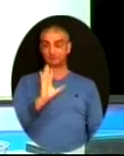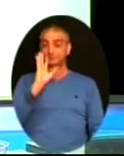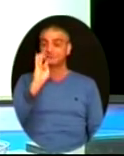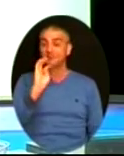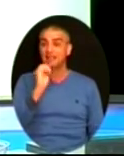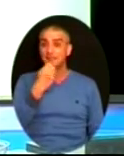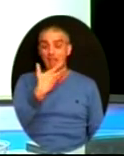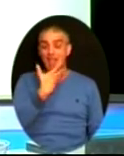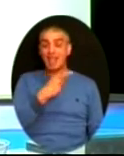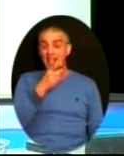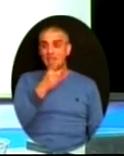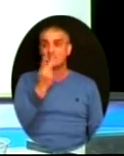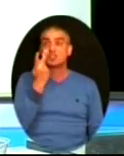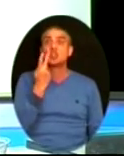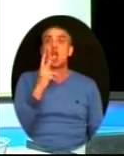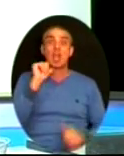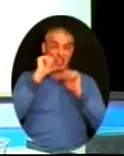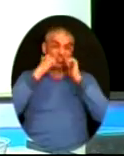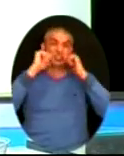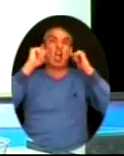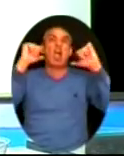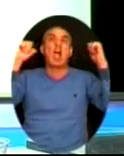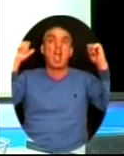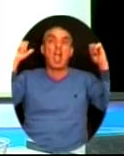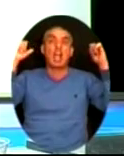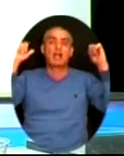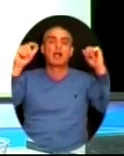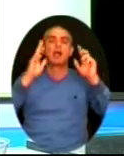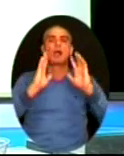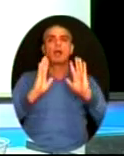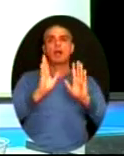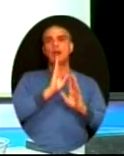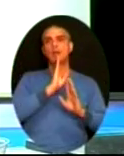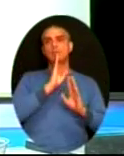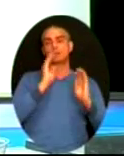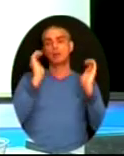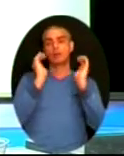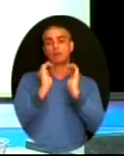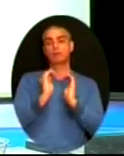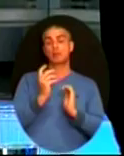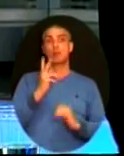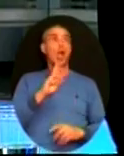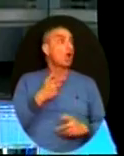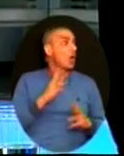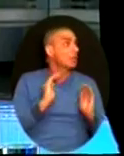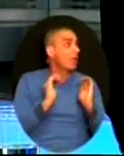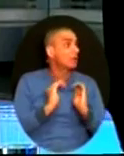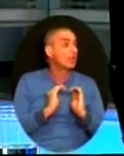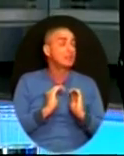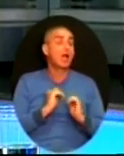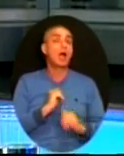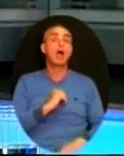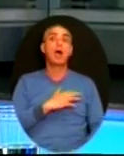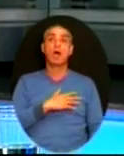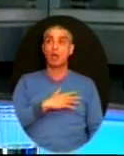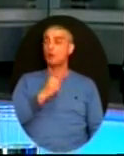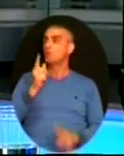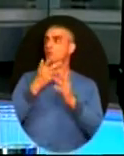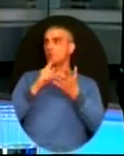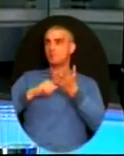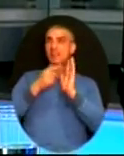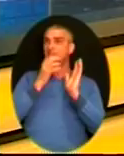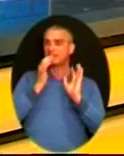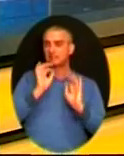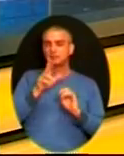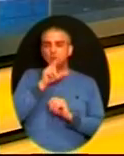ככל שגפני יותר צועק, כך הבעיה יותר קטנה. יותר קטנה, הבנתי. שהוא באמת מתכוון ברצינות,